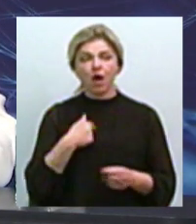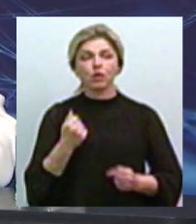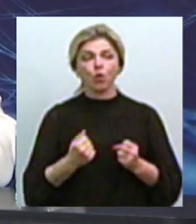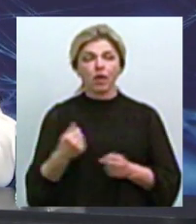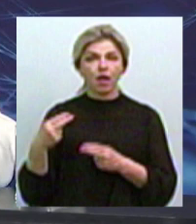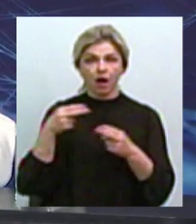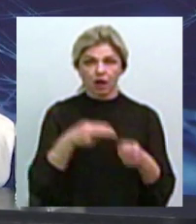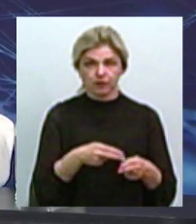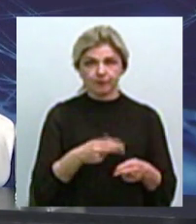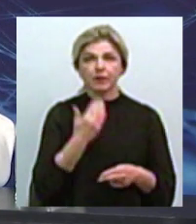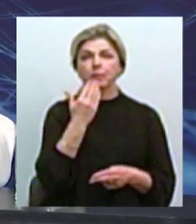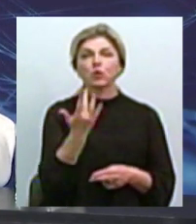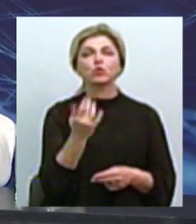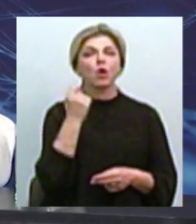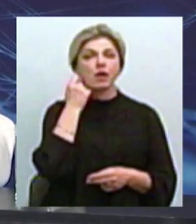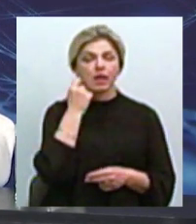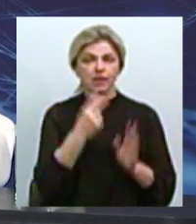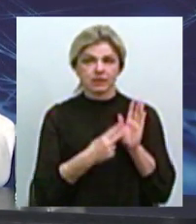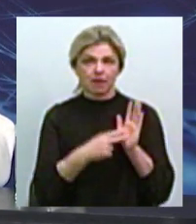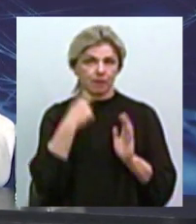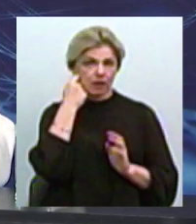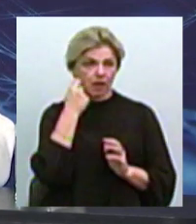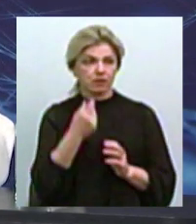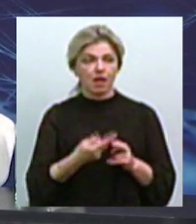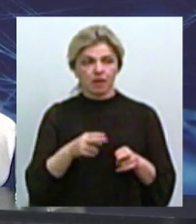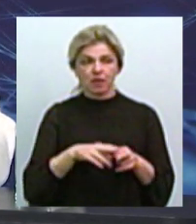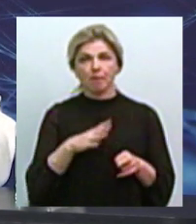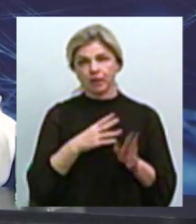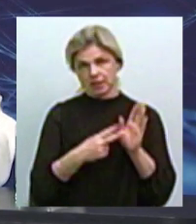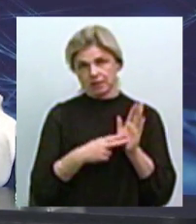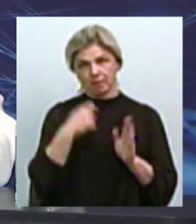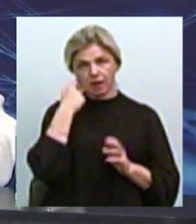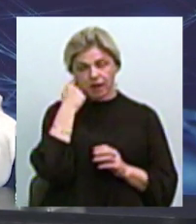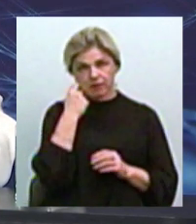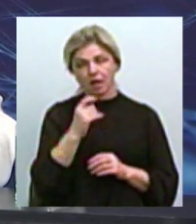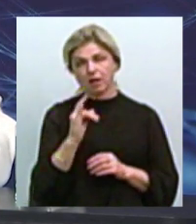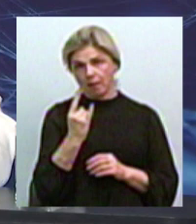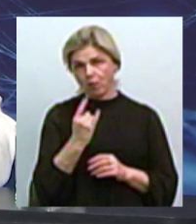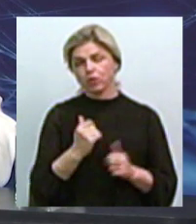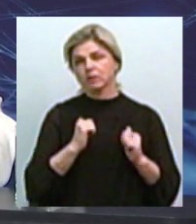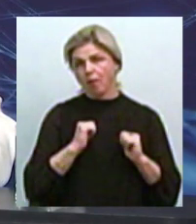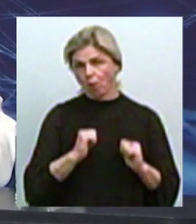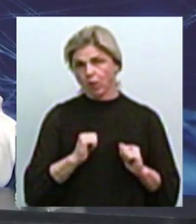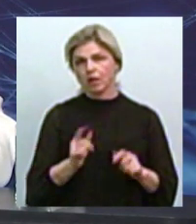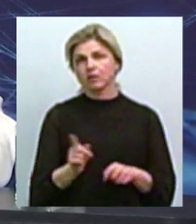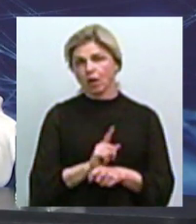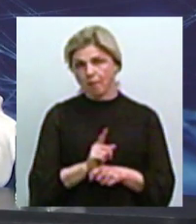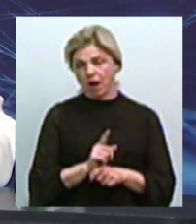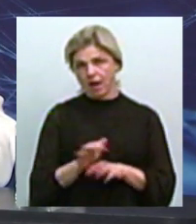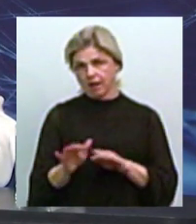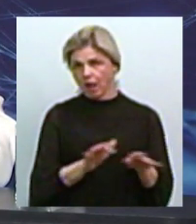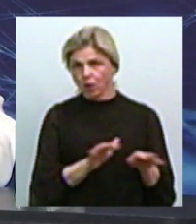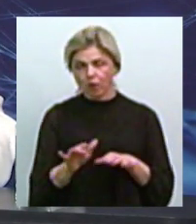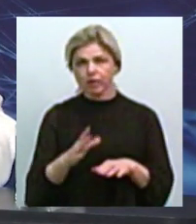Уроки? Это сейчас 7 лет. Это было почти в 7 лет, вот уже ребенок совершенно спокойно, нормально реагировал,